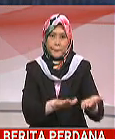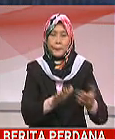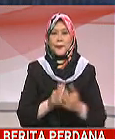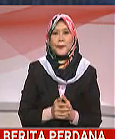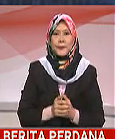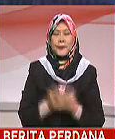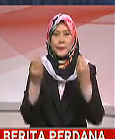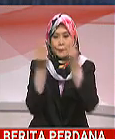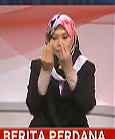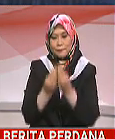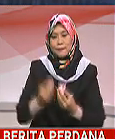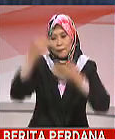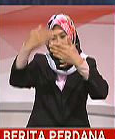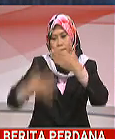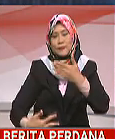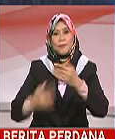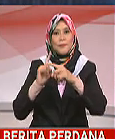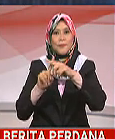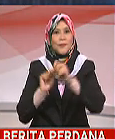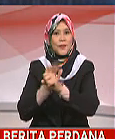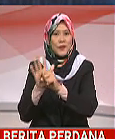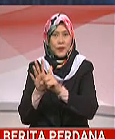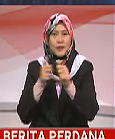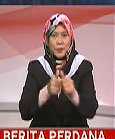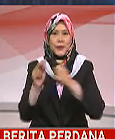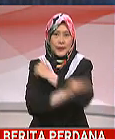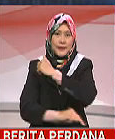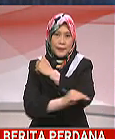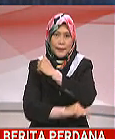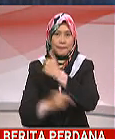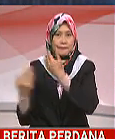terkini COVID-19 diikuti kes positif harian mengikut negeri.